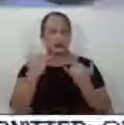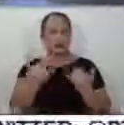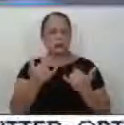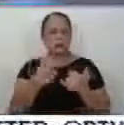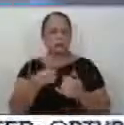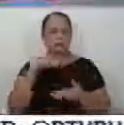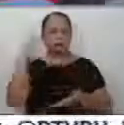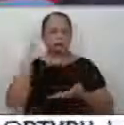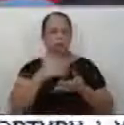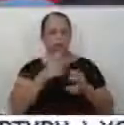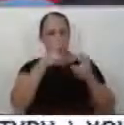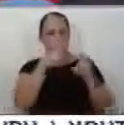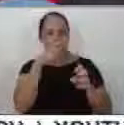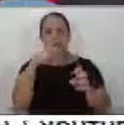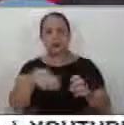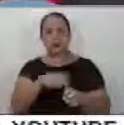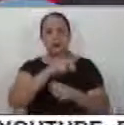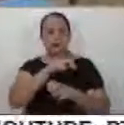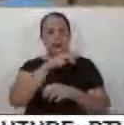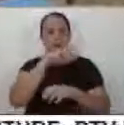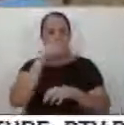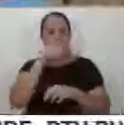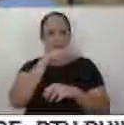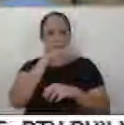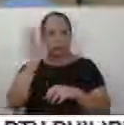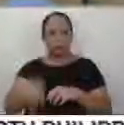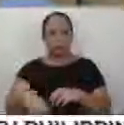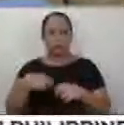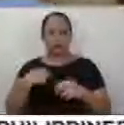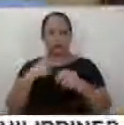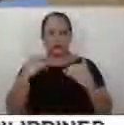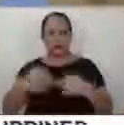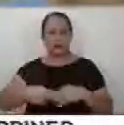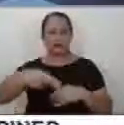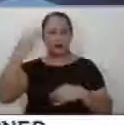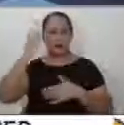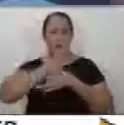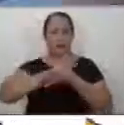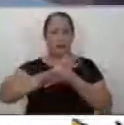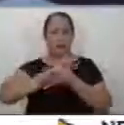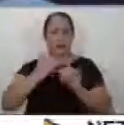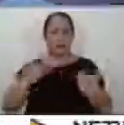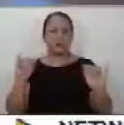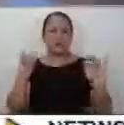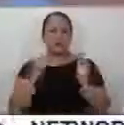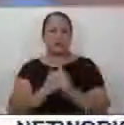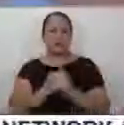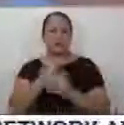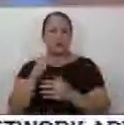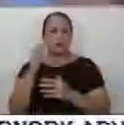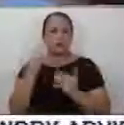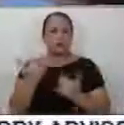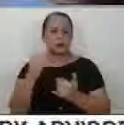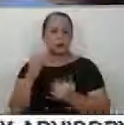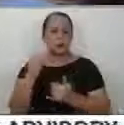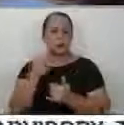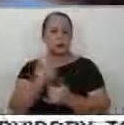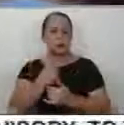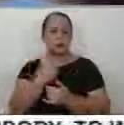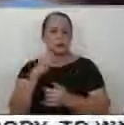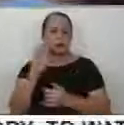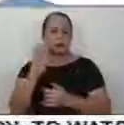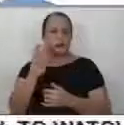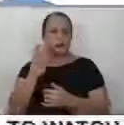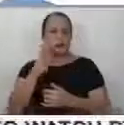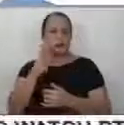holding up. Muli ding umapela ang World Health Organization sa mga mayamang bansa na huwag munang magturok ng booster shots laban sa COVID-19, lalo't